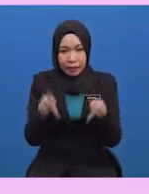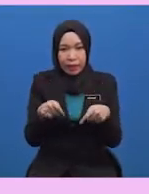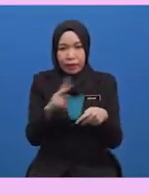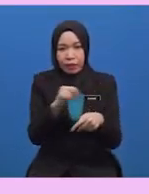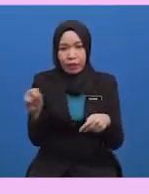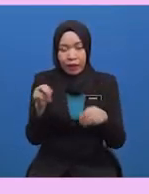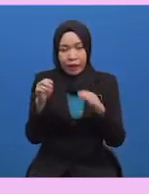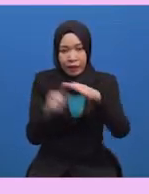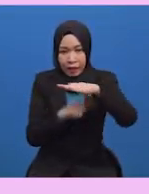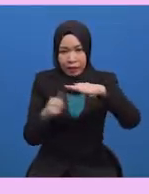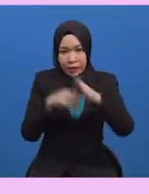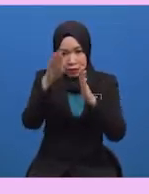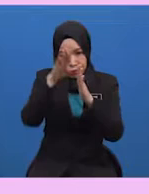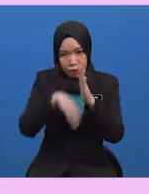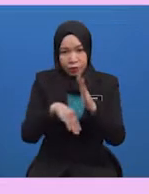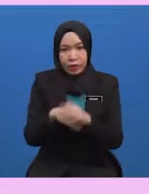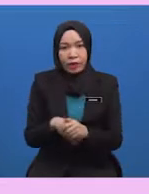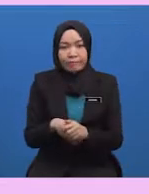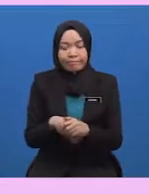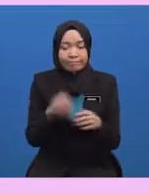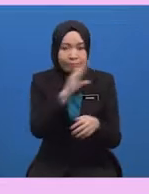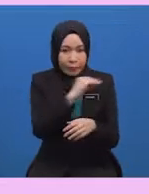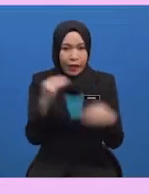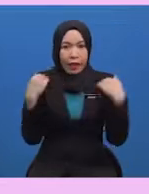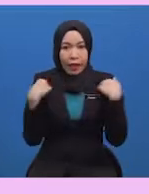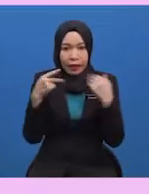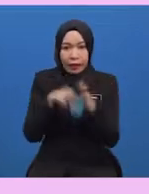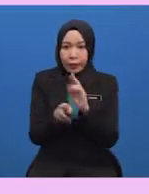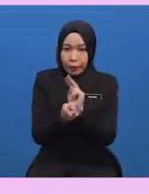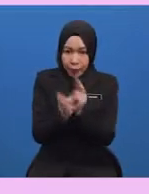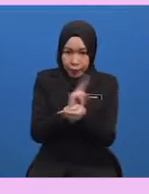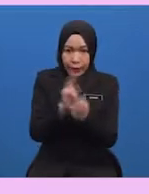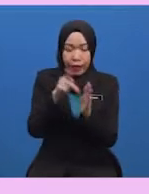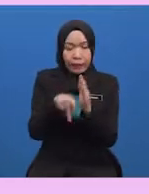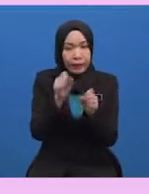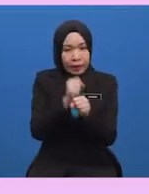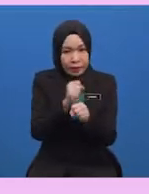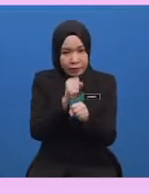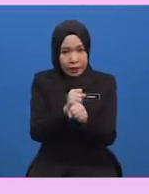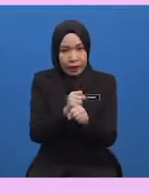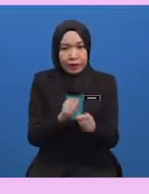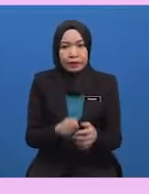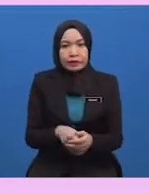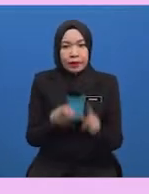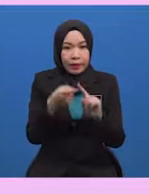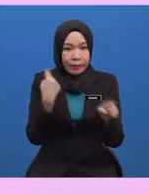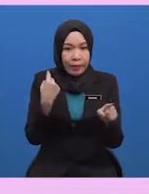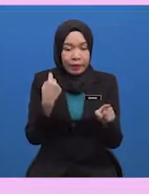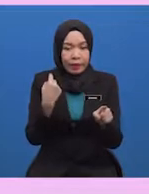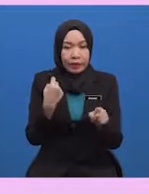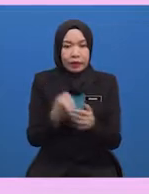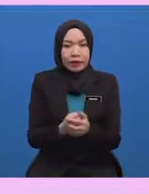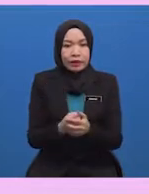pekerjaan. Kegiatan ekonomi di desa berubah dari sektor pertanian kepada sektor perkhidmatan